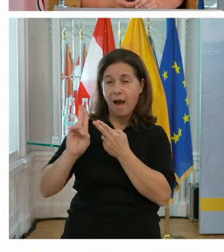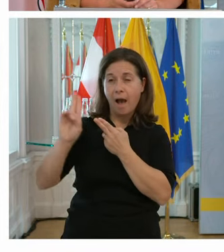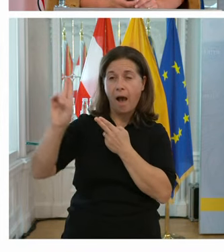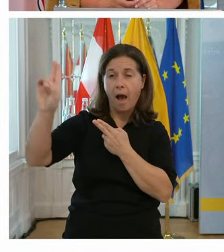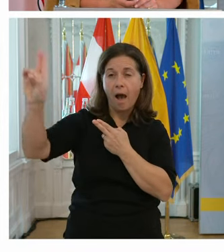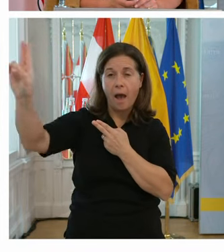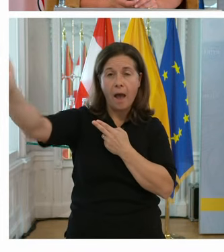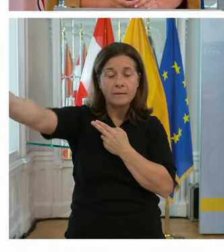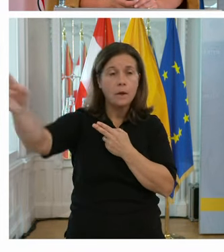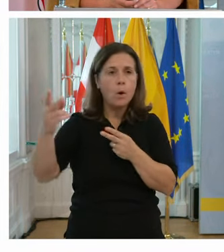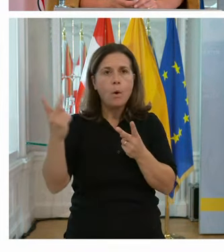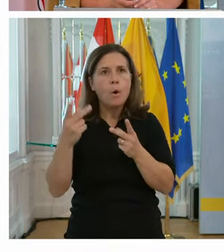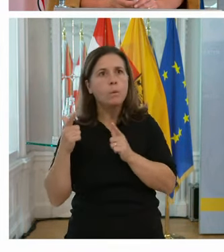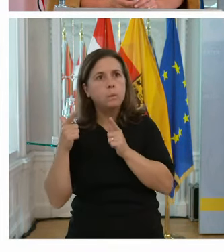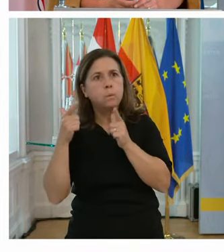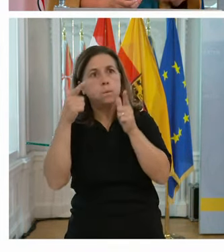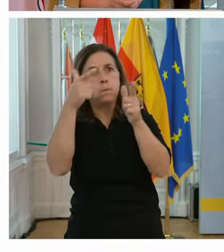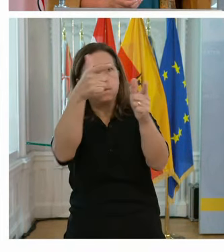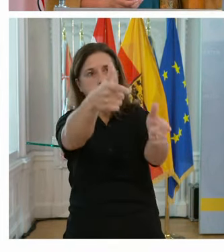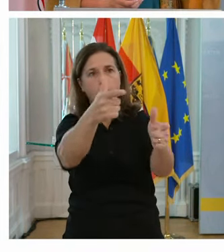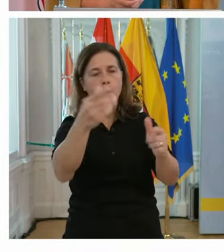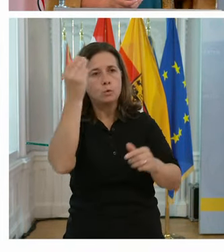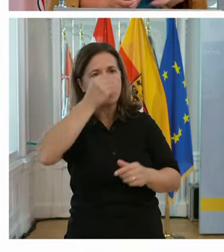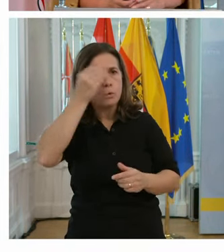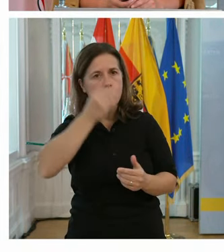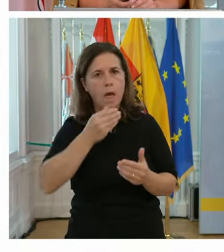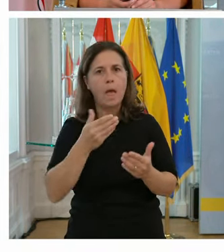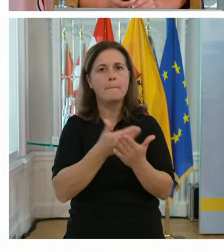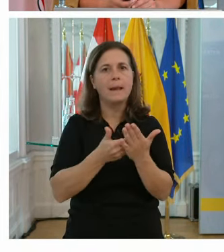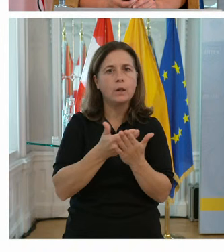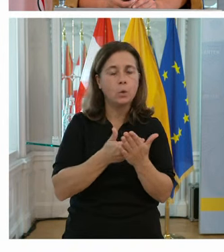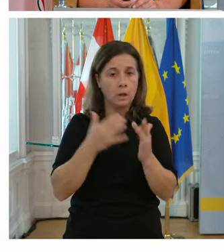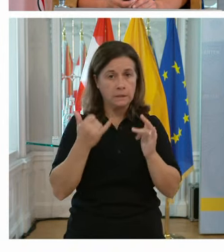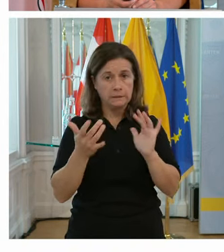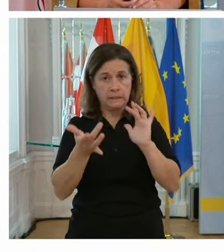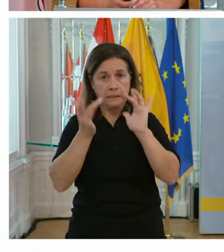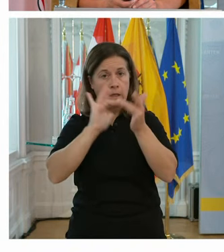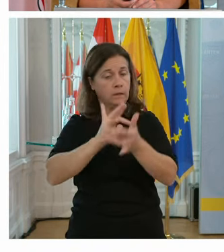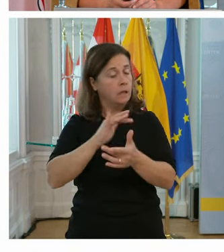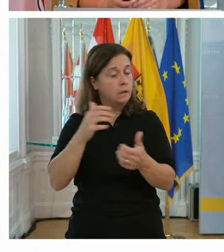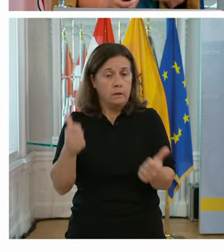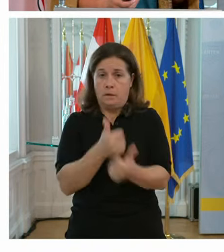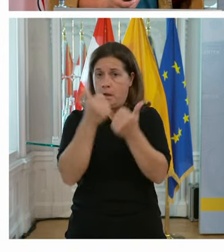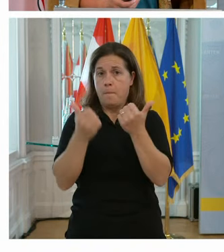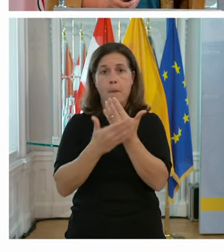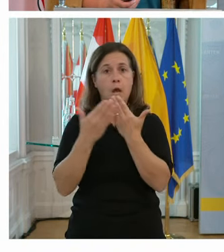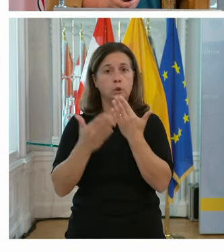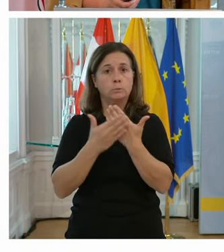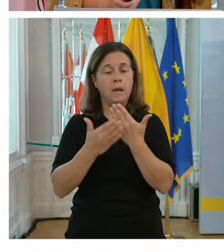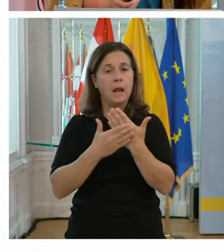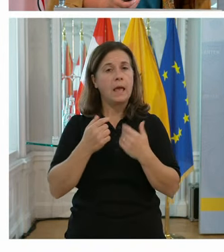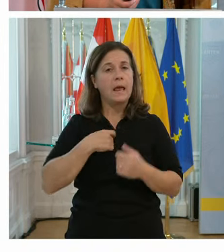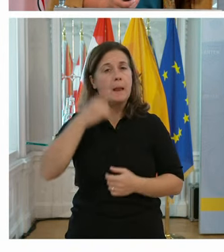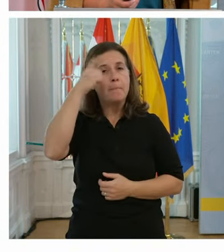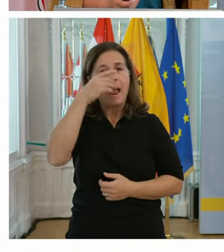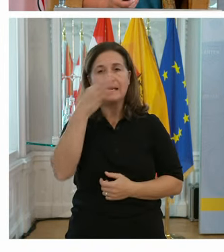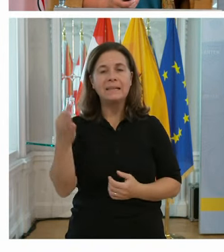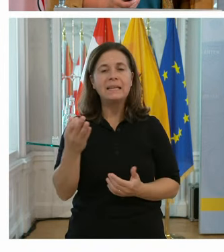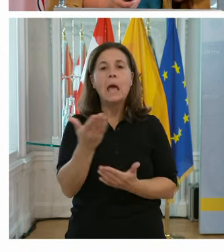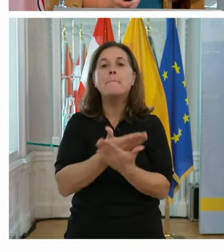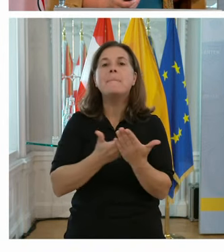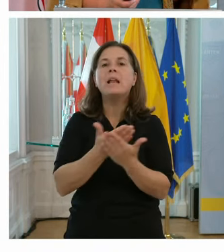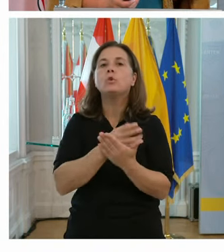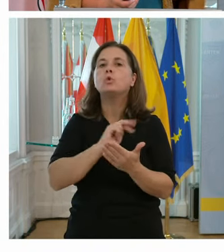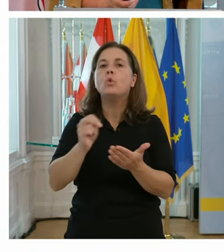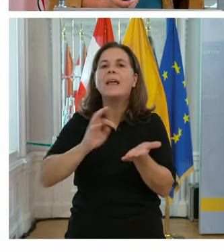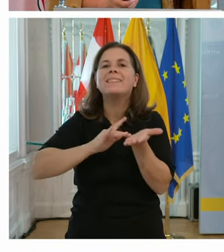leicht zu Bildungsinstitutionen kommen kann. Gerade über Internet gibt es grandiose Beispiele. Und jetzt meine ich nicht, dass mit Bildung alles